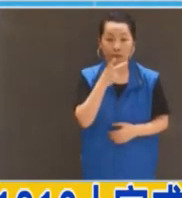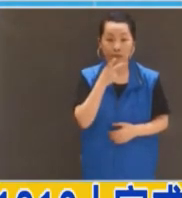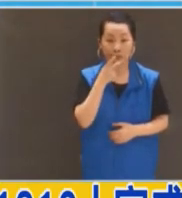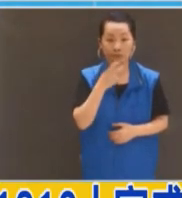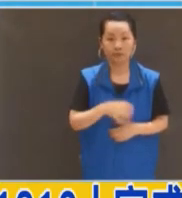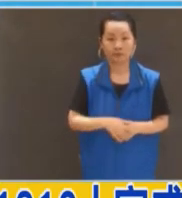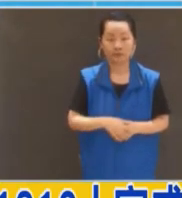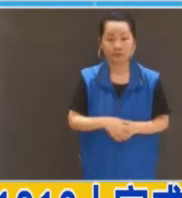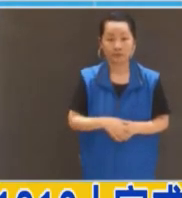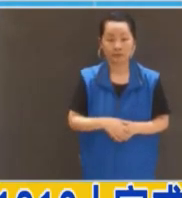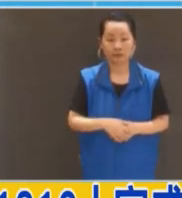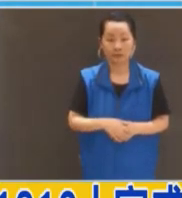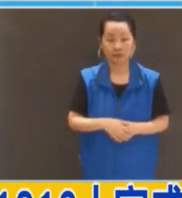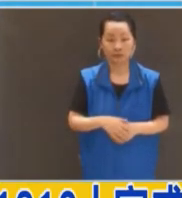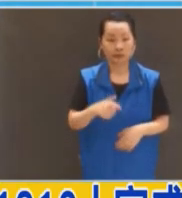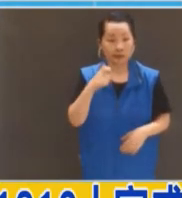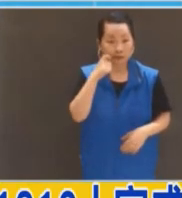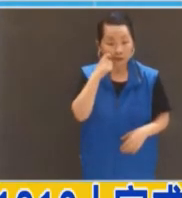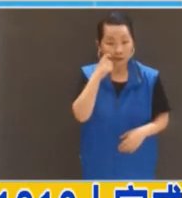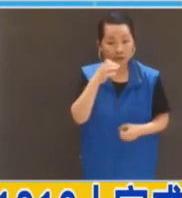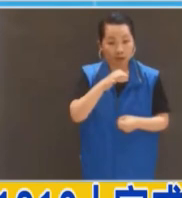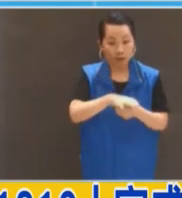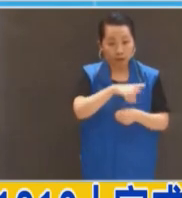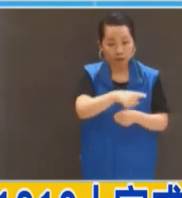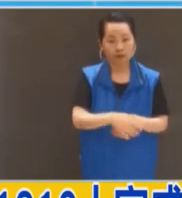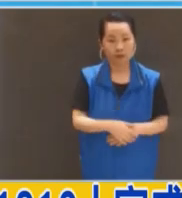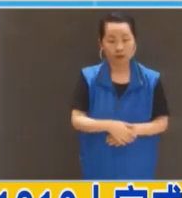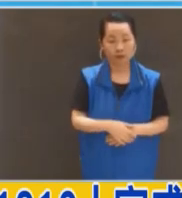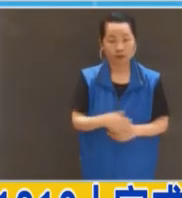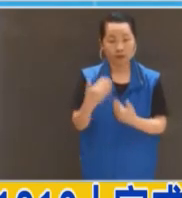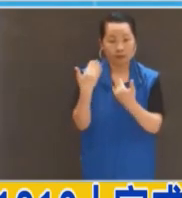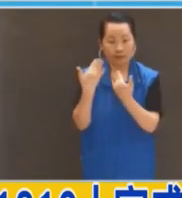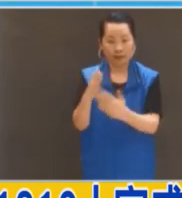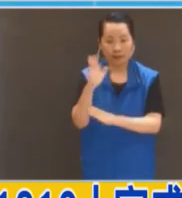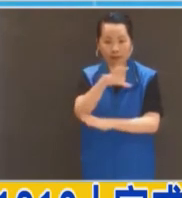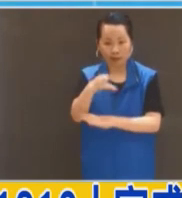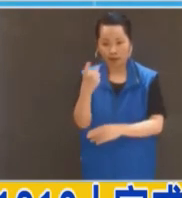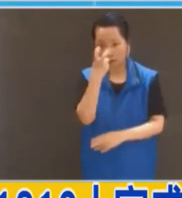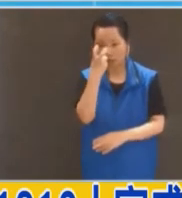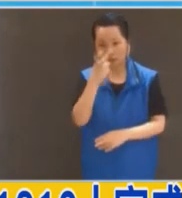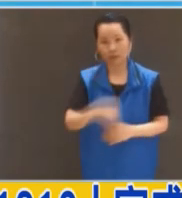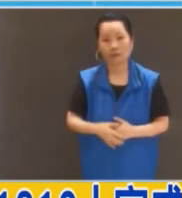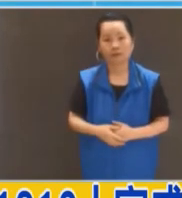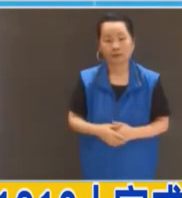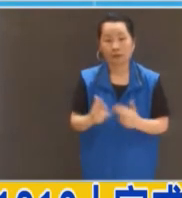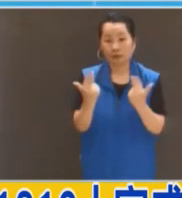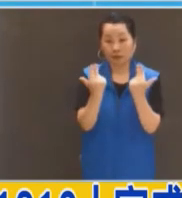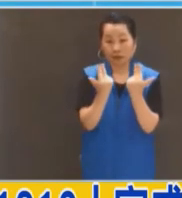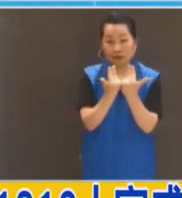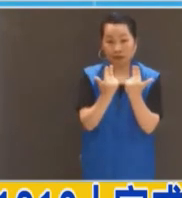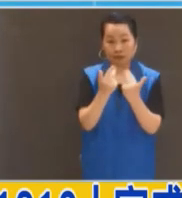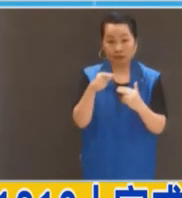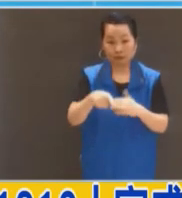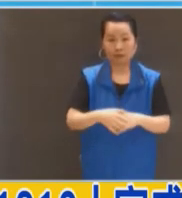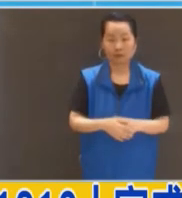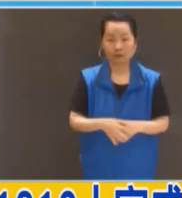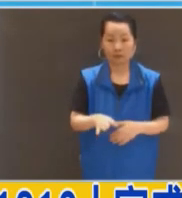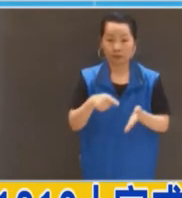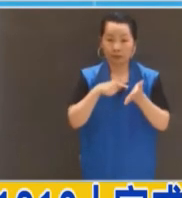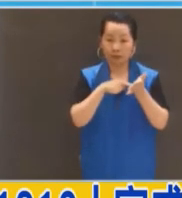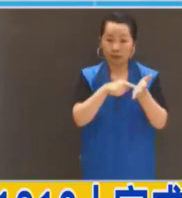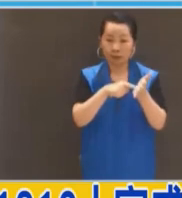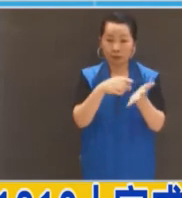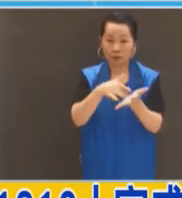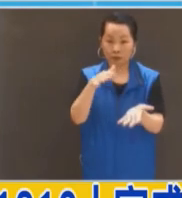个急难纾困里面希望地方来审查，那新北市目前已经申请案累